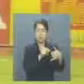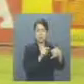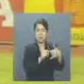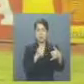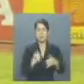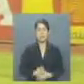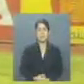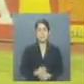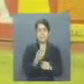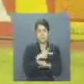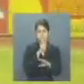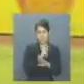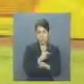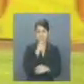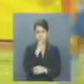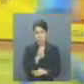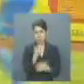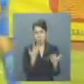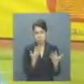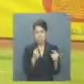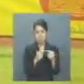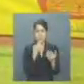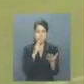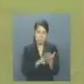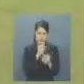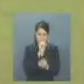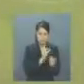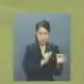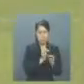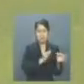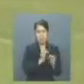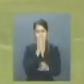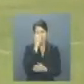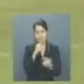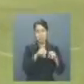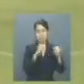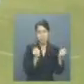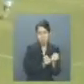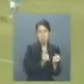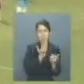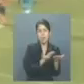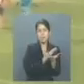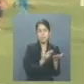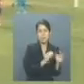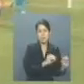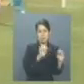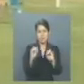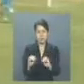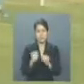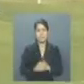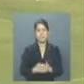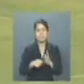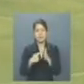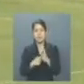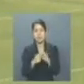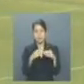มลประธานผู้ตัดสินเตรียมส่งหนังสือชี้แจงถึงเหตุผลให้สมาคมพิจารณาในวันนี้สาเหตุที่บรรดาผู้ตัดสินต้อง